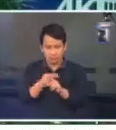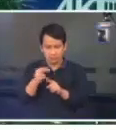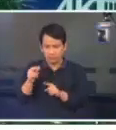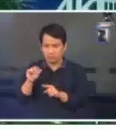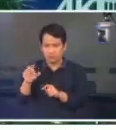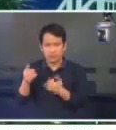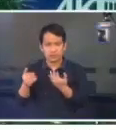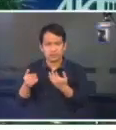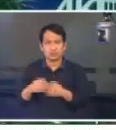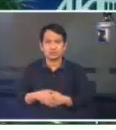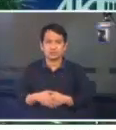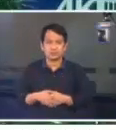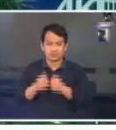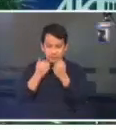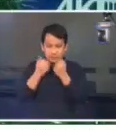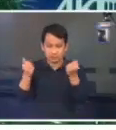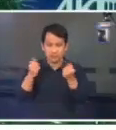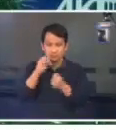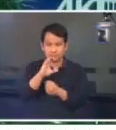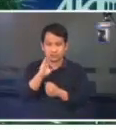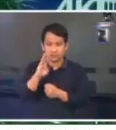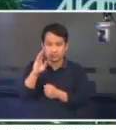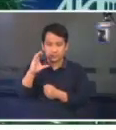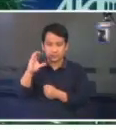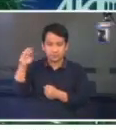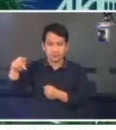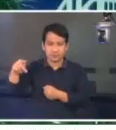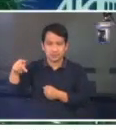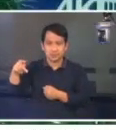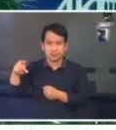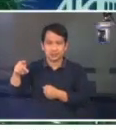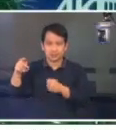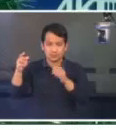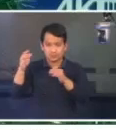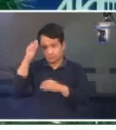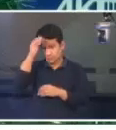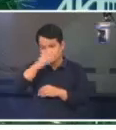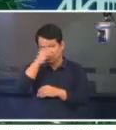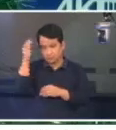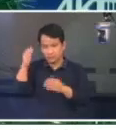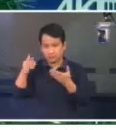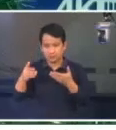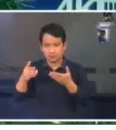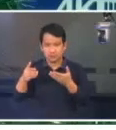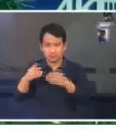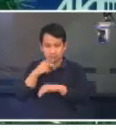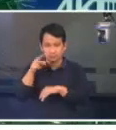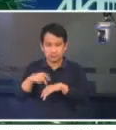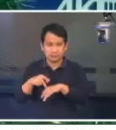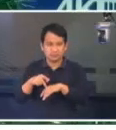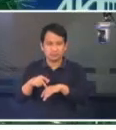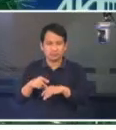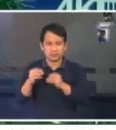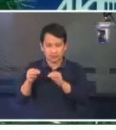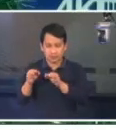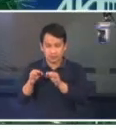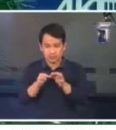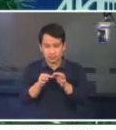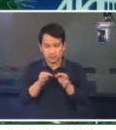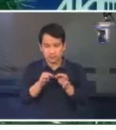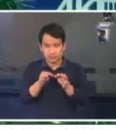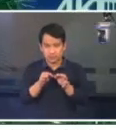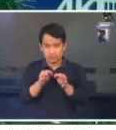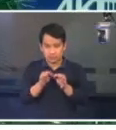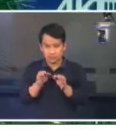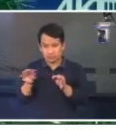Inanunsyo ng Catholic Bishops Conference of the Philippines na iuurong ang schedule ng Simbang Gabi para hindi lumabag sa